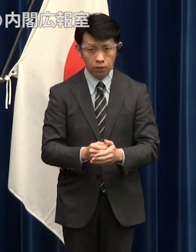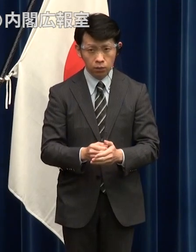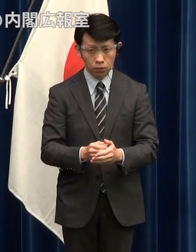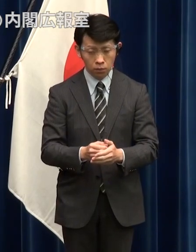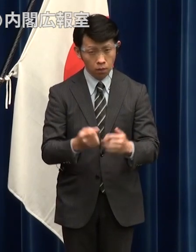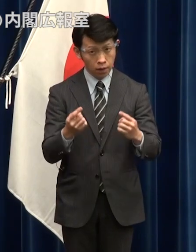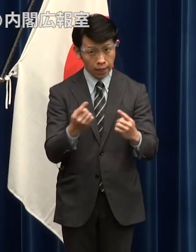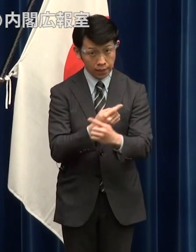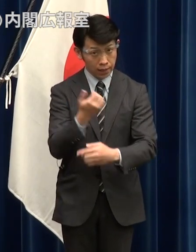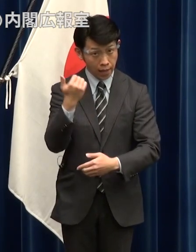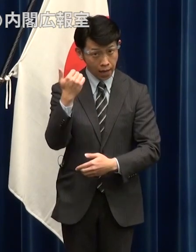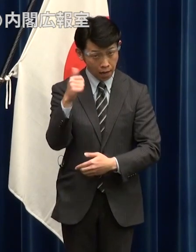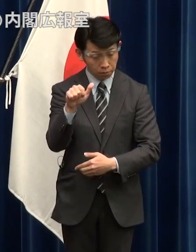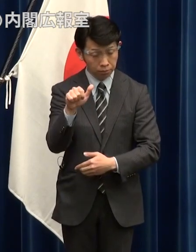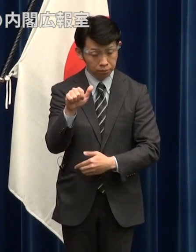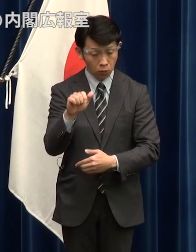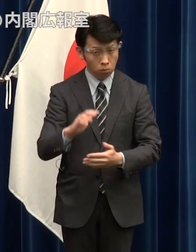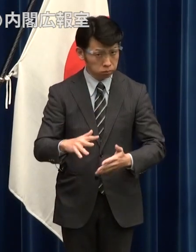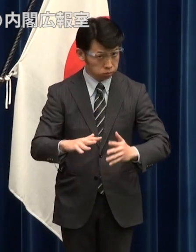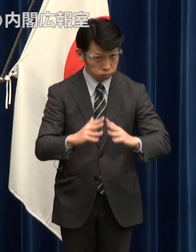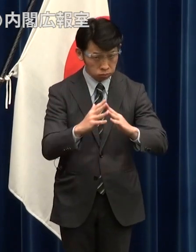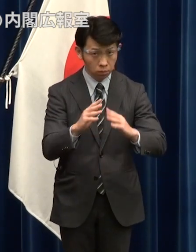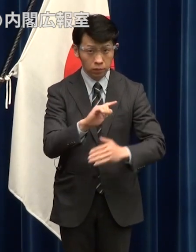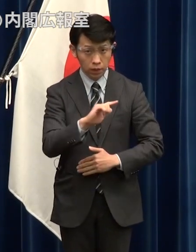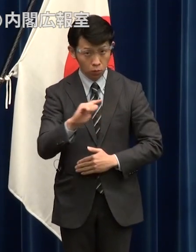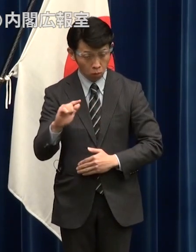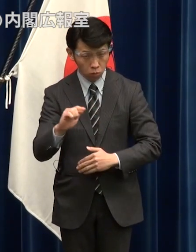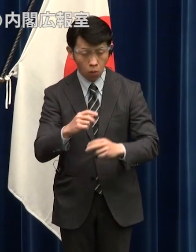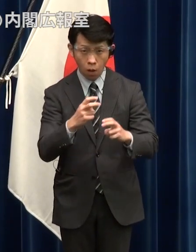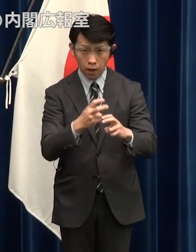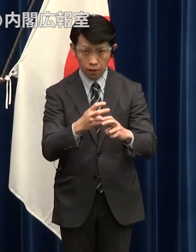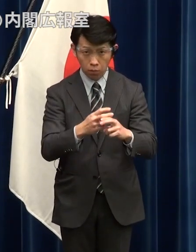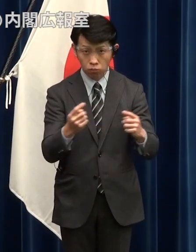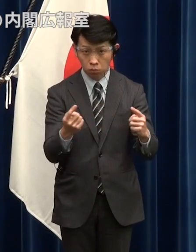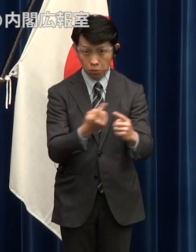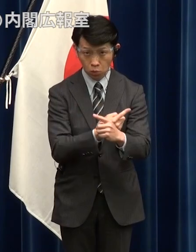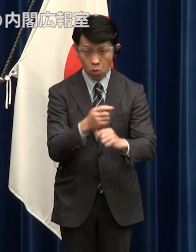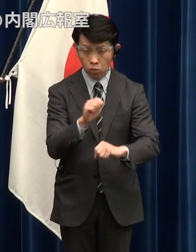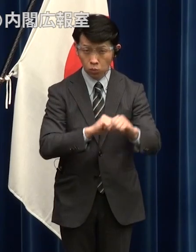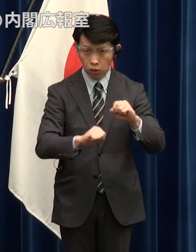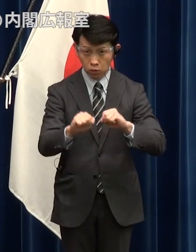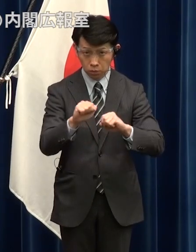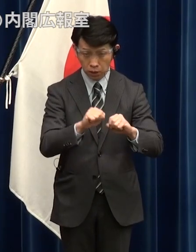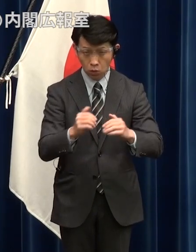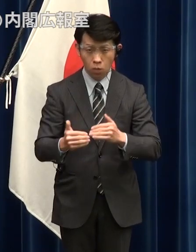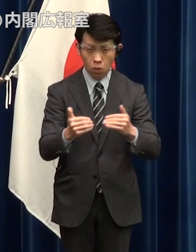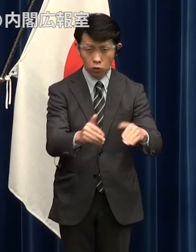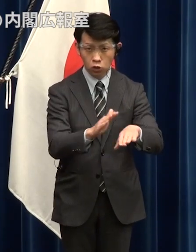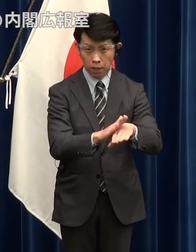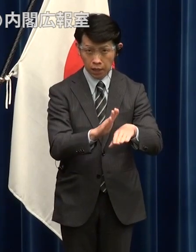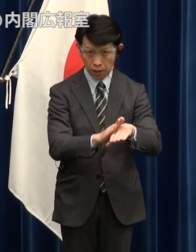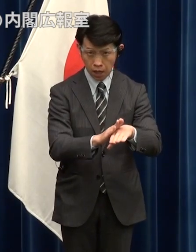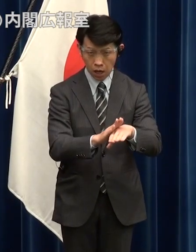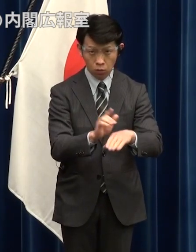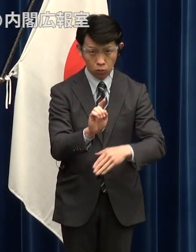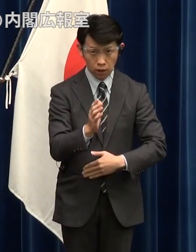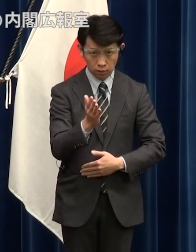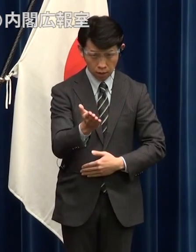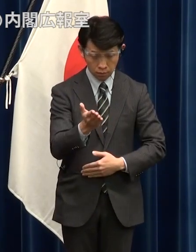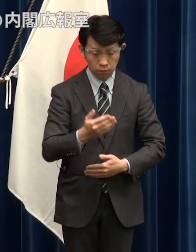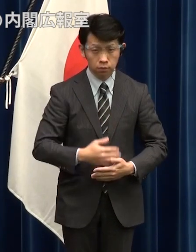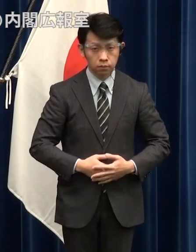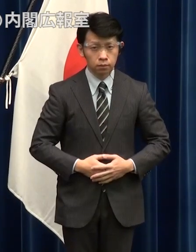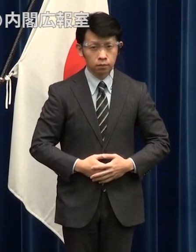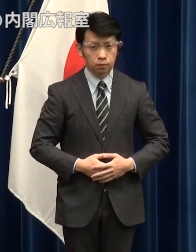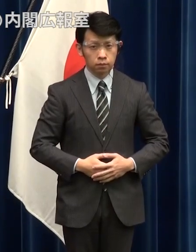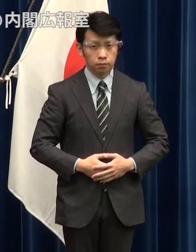国会に向けて、具体的な改憲に向けた取り組みを、どのように進めていこうというふうに、お考えかお聞かせ